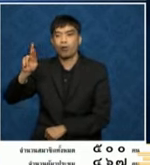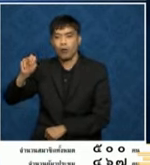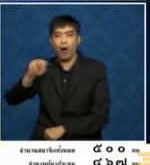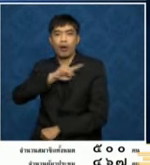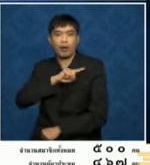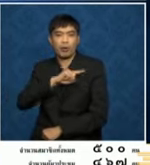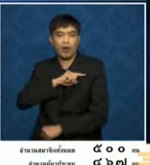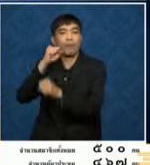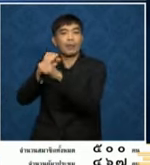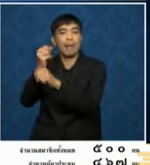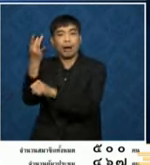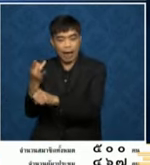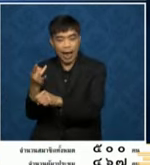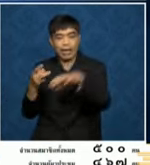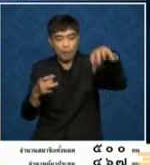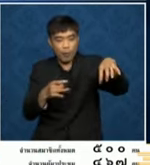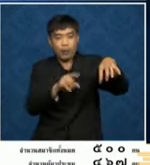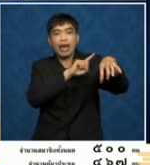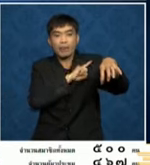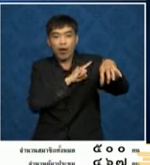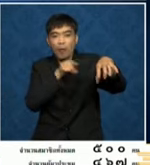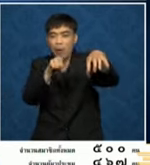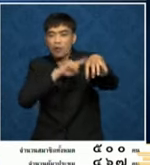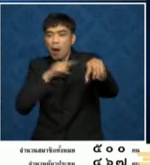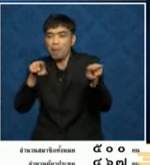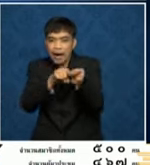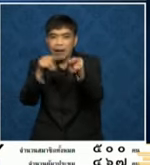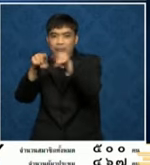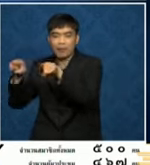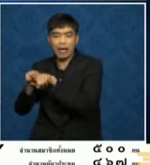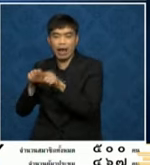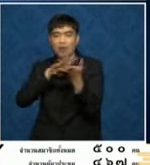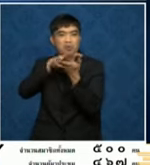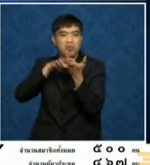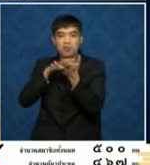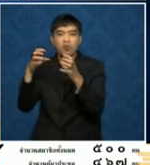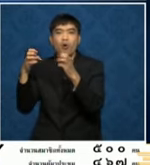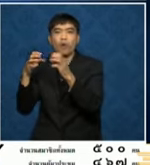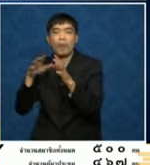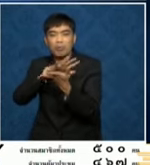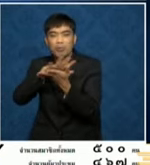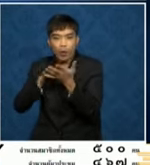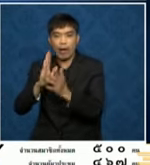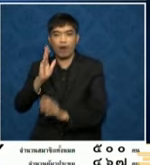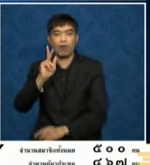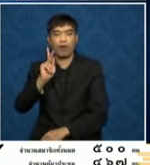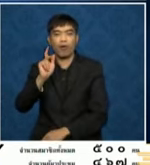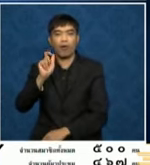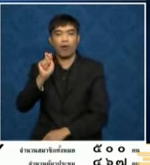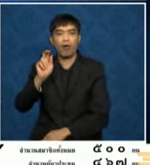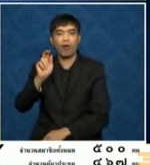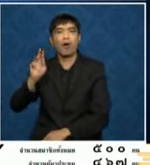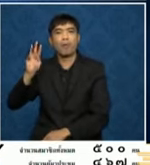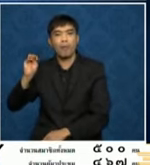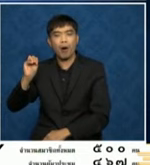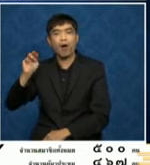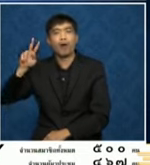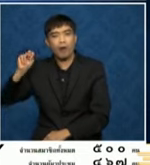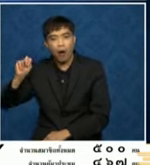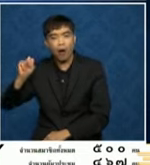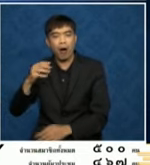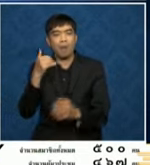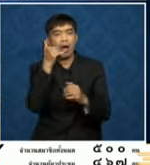งขึ้นในสภาวะปกติอยู่หลายประการค่ะท่านประธานและหลายภาคส่วนที่กรมน.เข้าไปเกี่ยวข้องและกลับลดทอนประสิทธิภาพใน